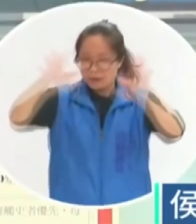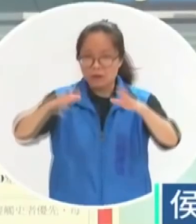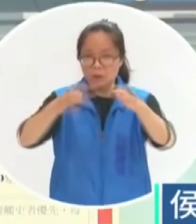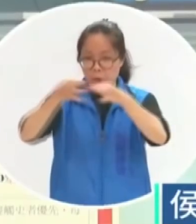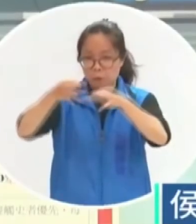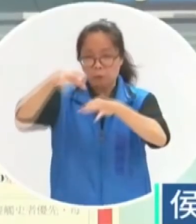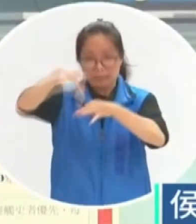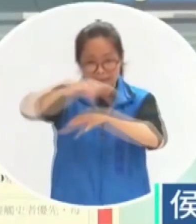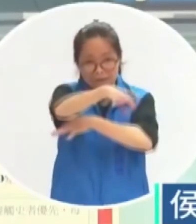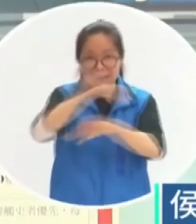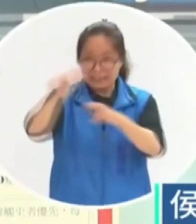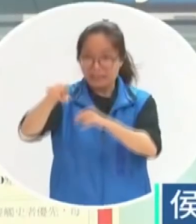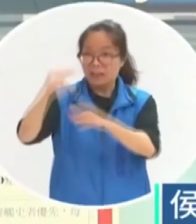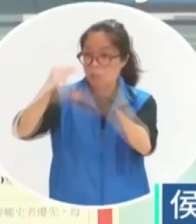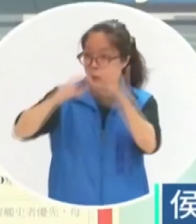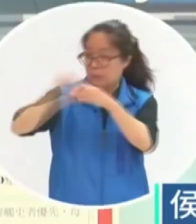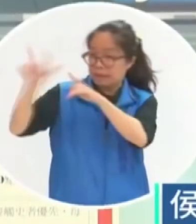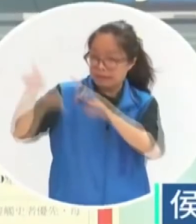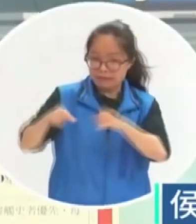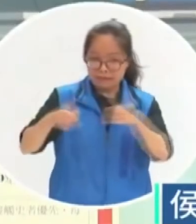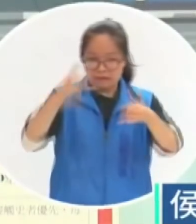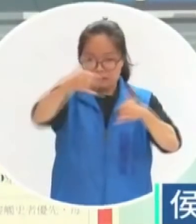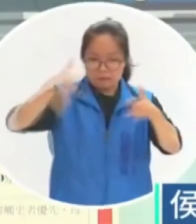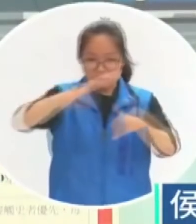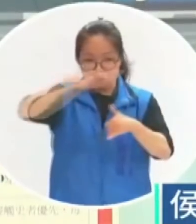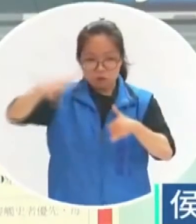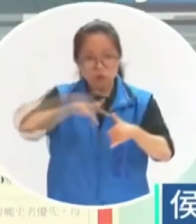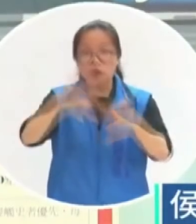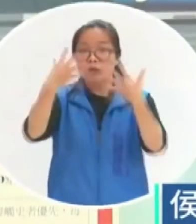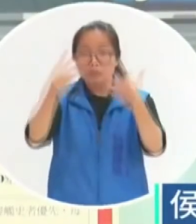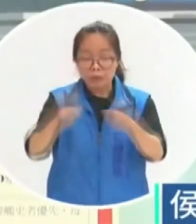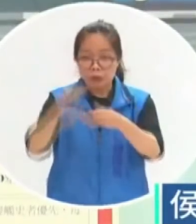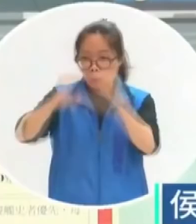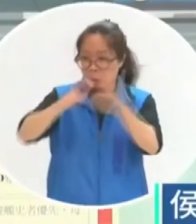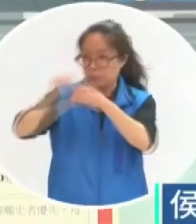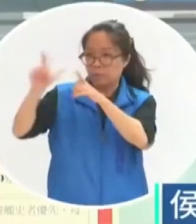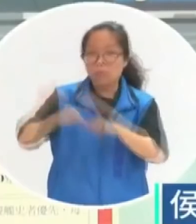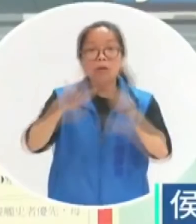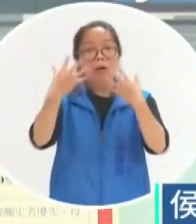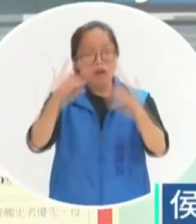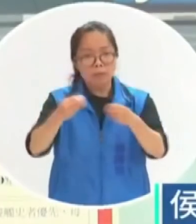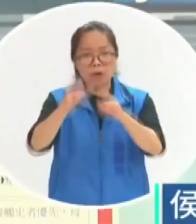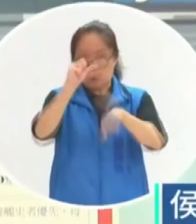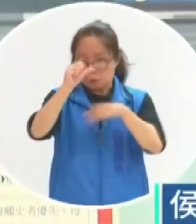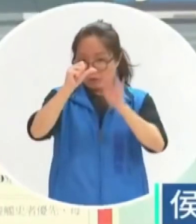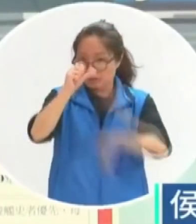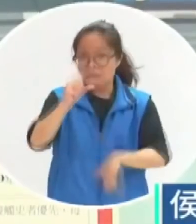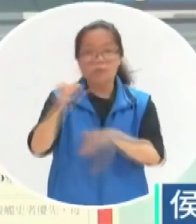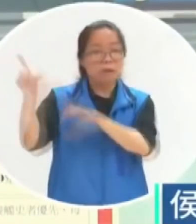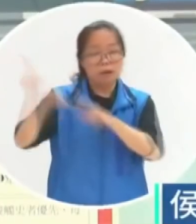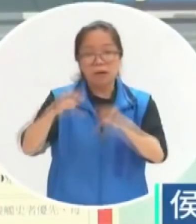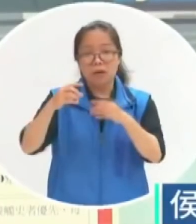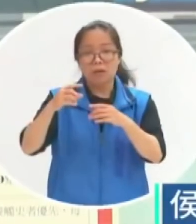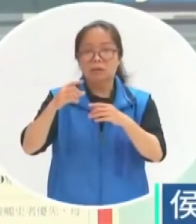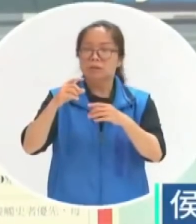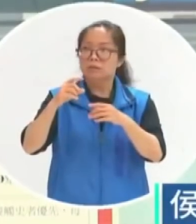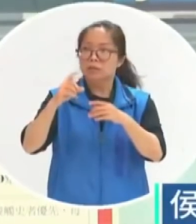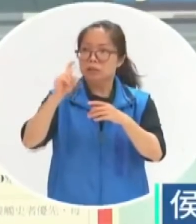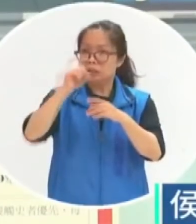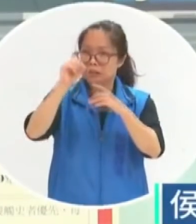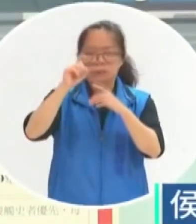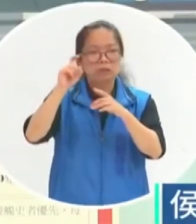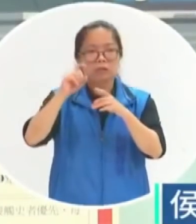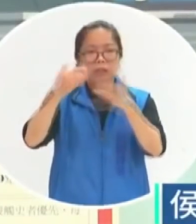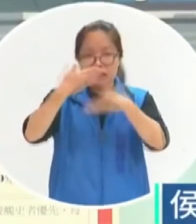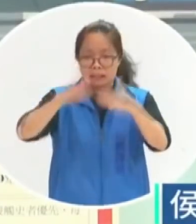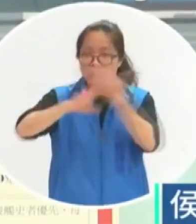所，没有按照我的梅花座按照我们的指引，五人以下的，十人或